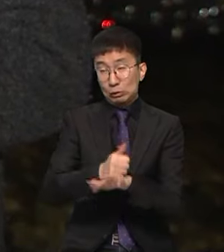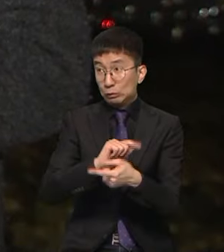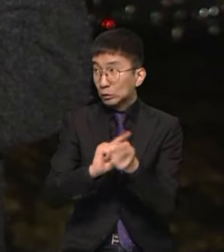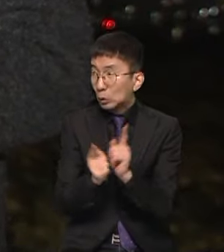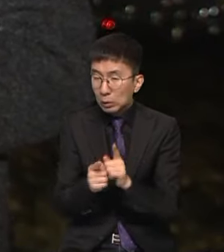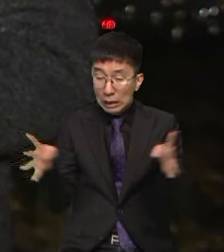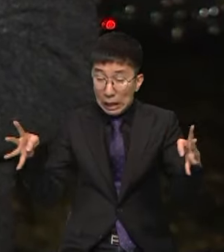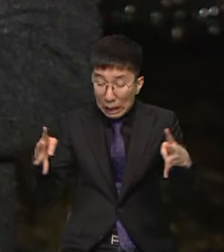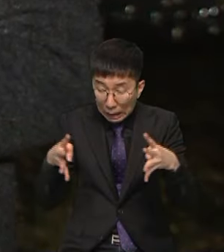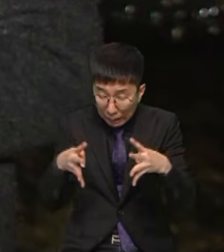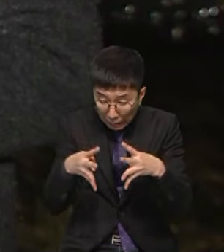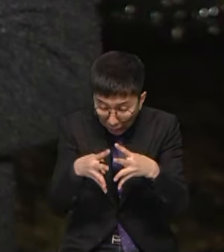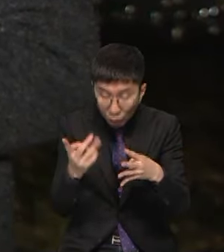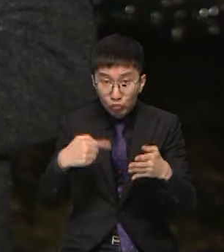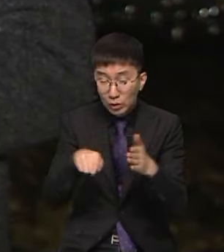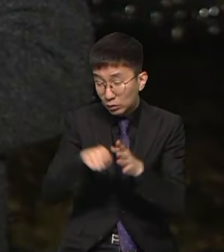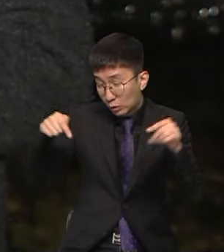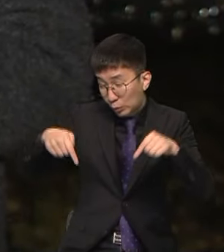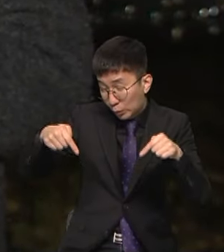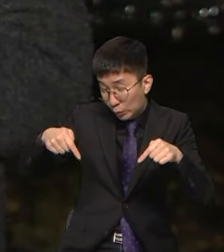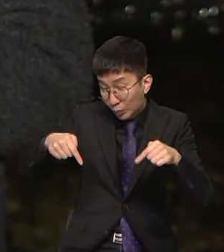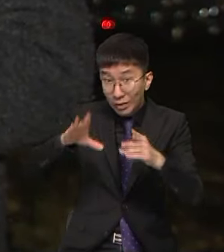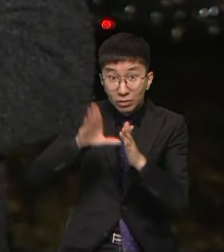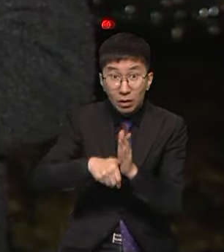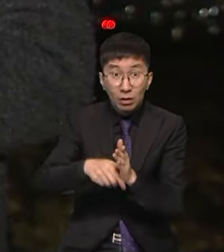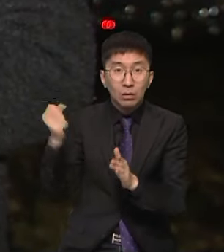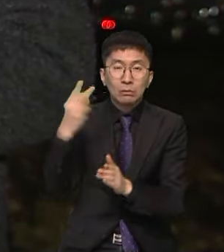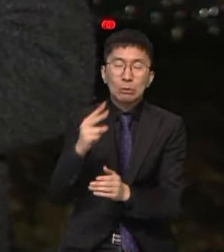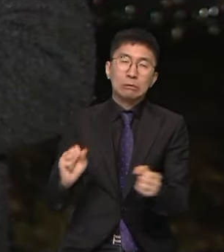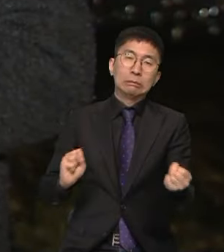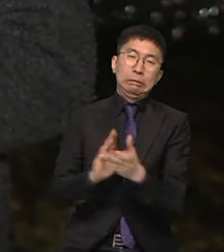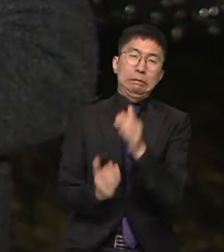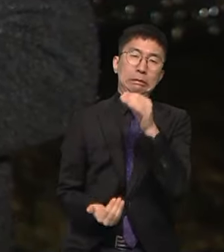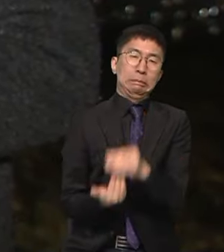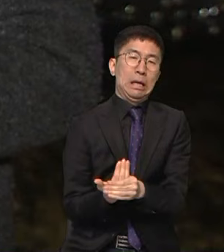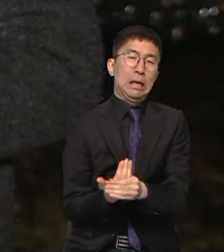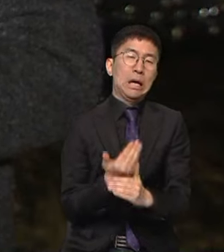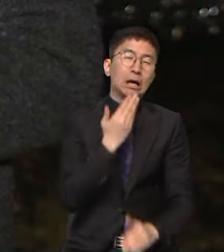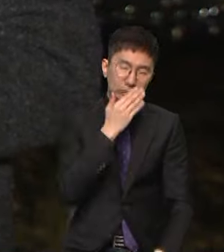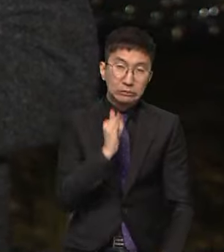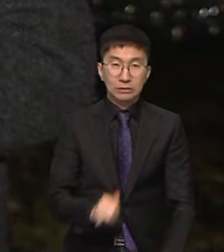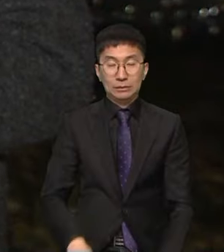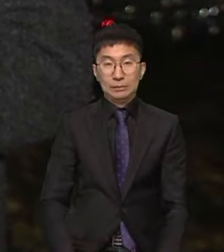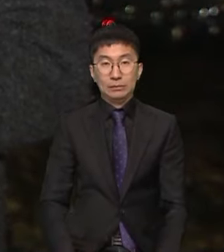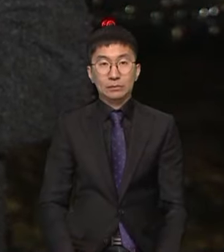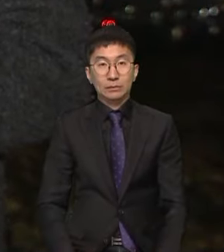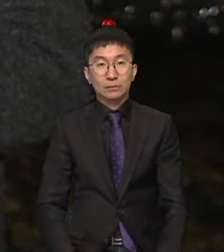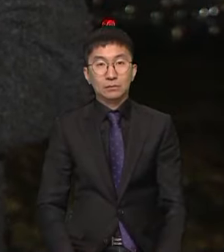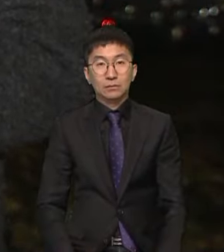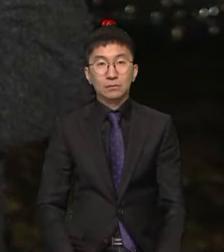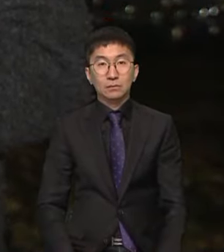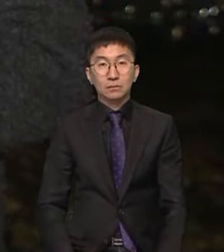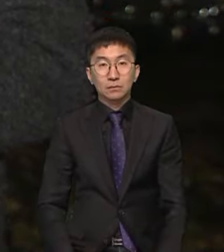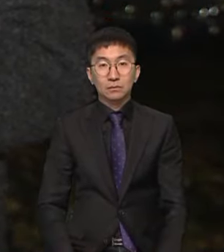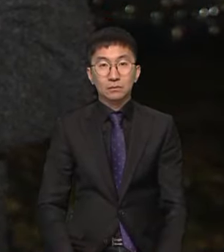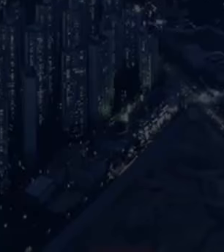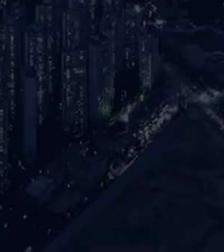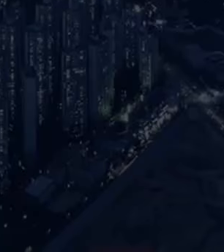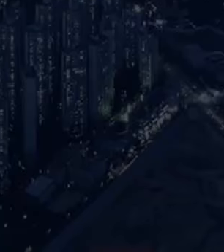해법을 찾는 과정에서 언제든 충돌이 다시 일어날 가능성은 배제할 수 없습니다. SBS 안희재입니다.